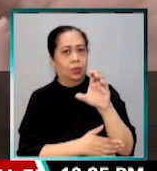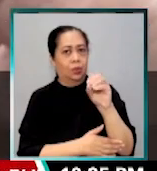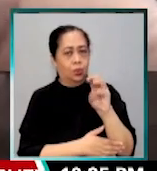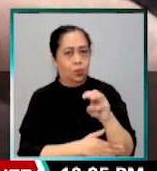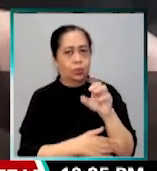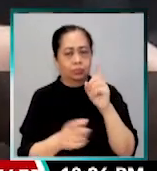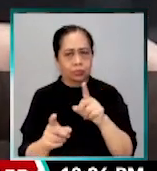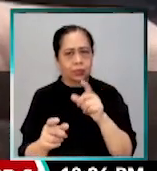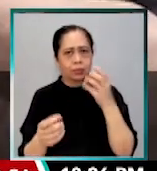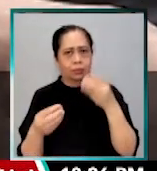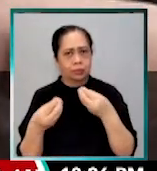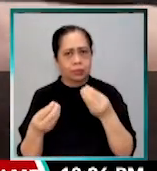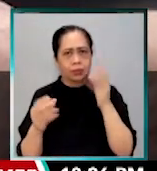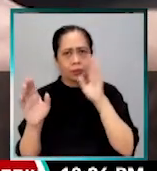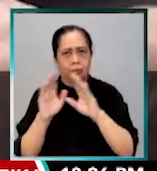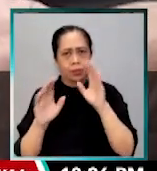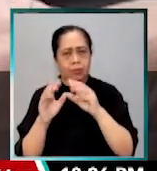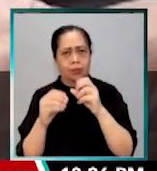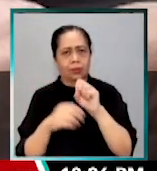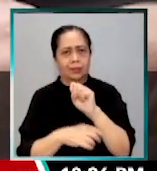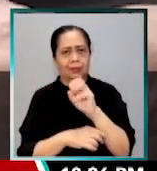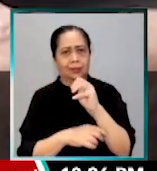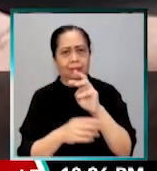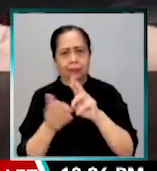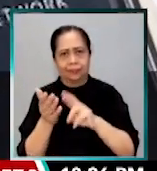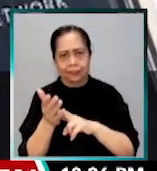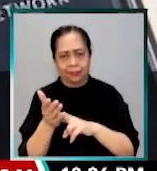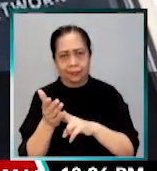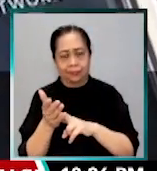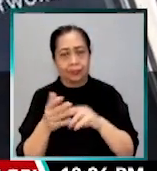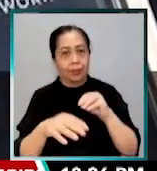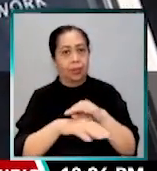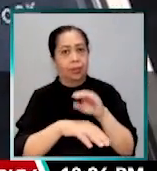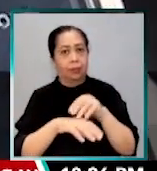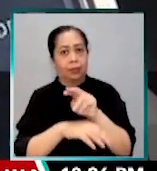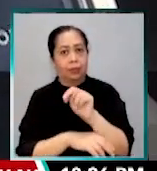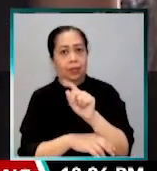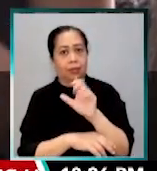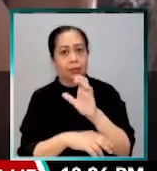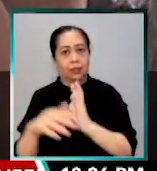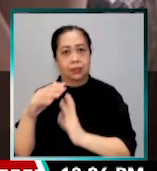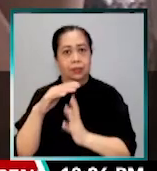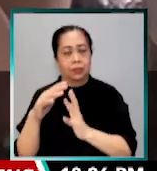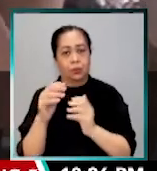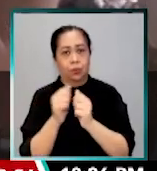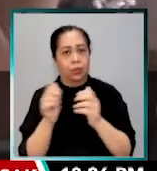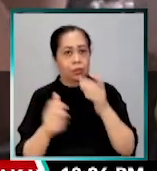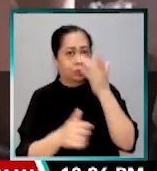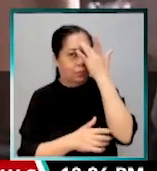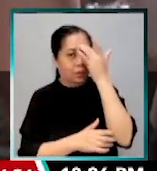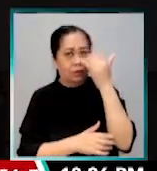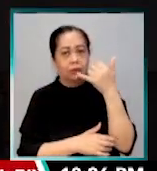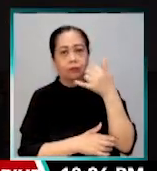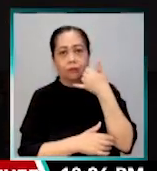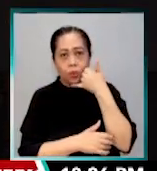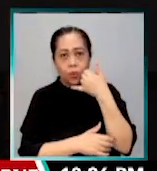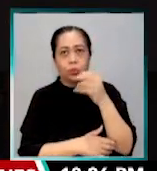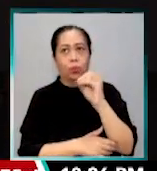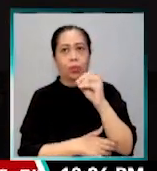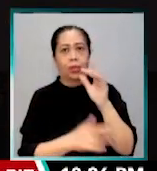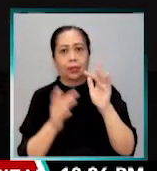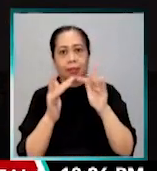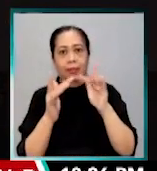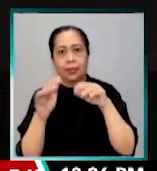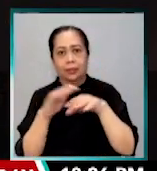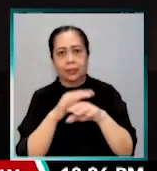mga issue ng SIM registration. Payo naman ng NTC sa mga subscriber na walang smartphone o walang internet access, pumunta